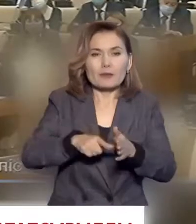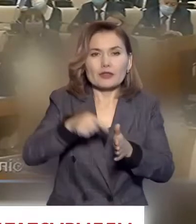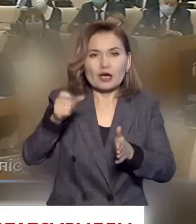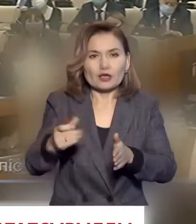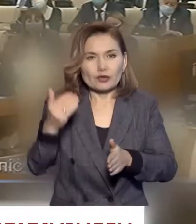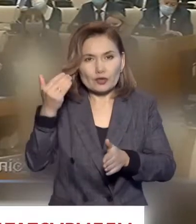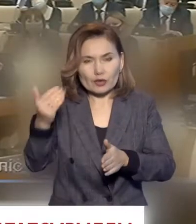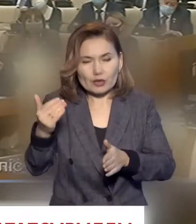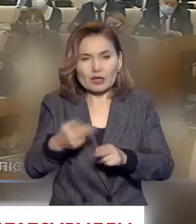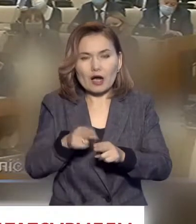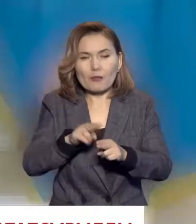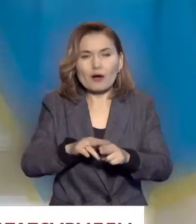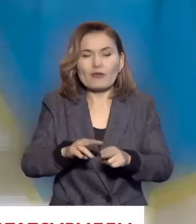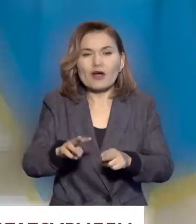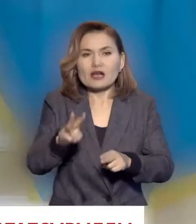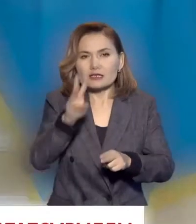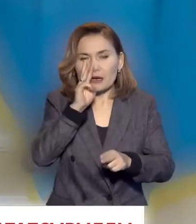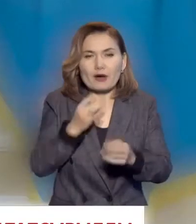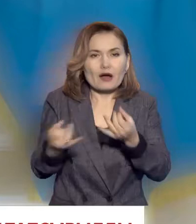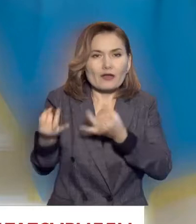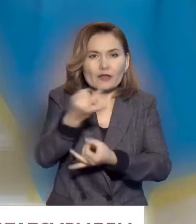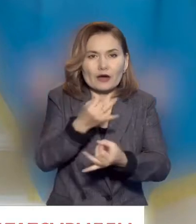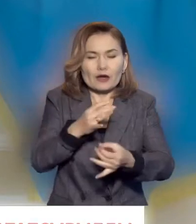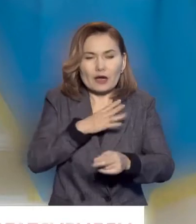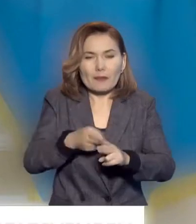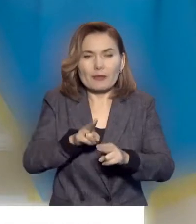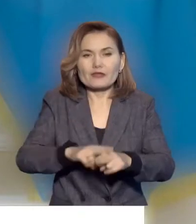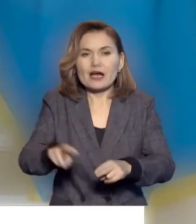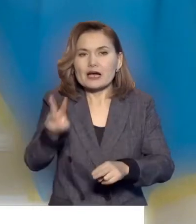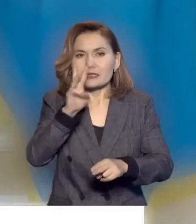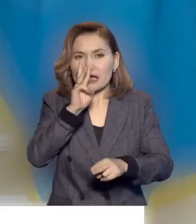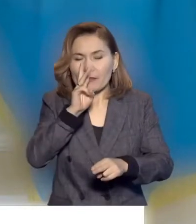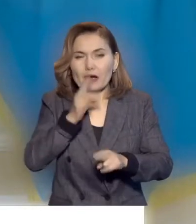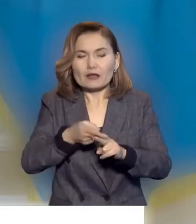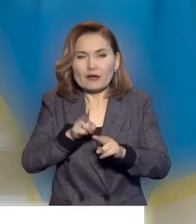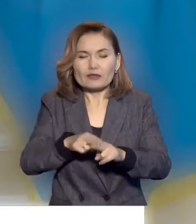жалақысы қоғамда көп сынға түсті. Меніңше жалақысы расымен өте